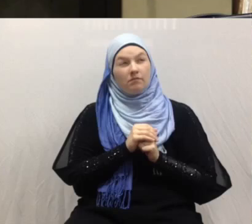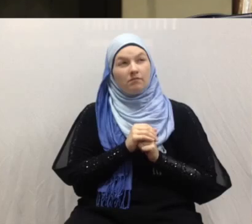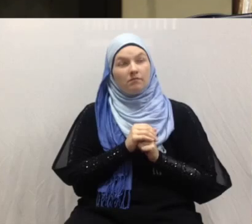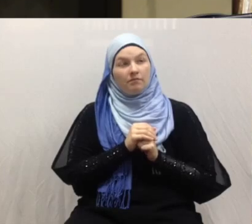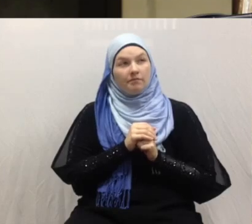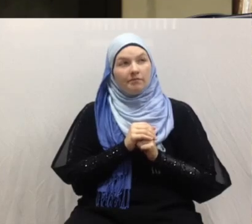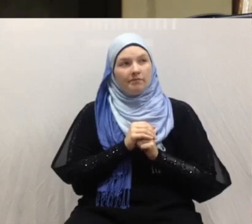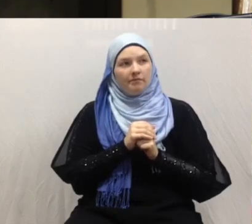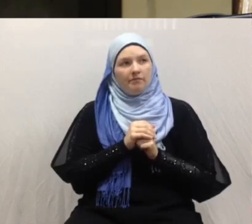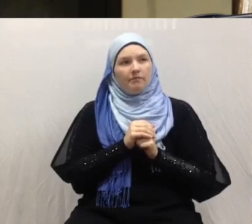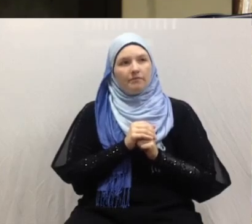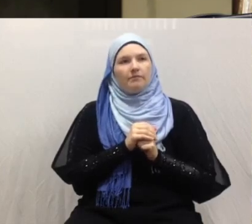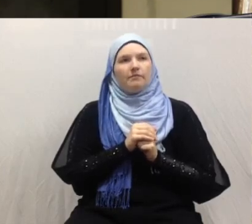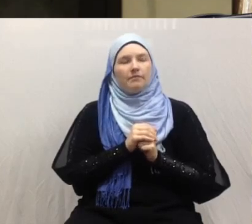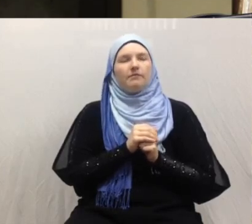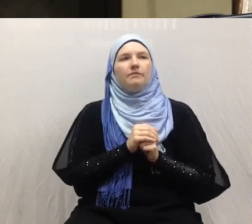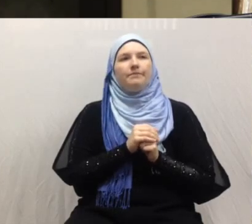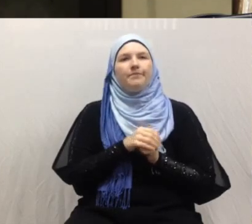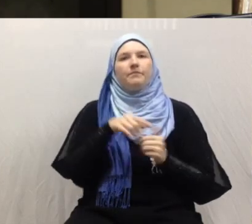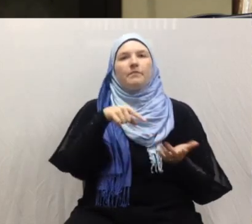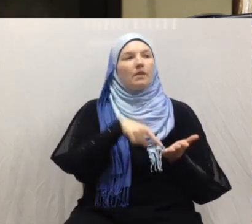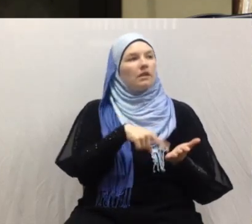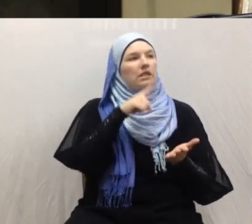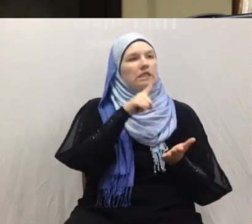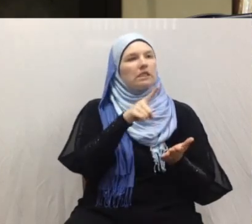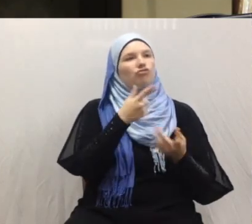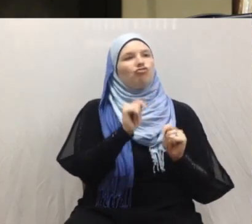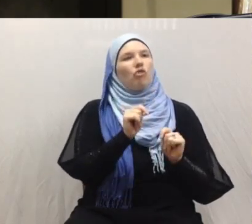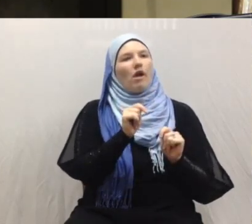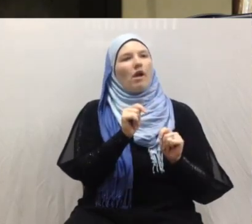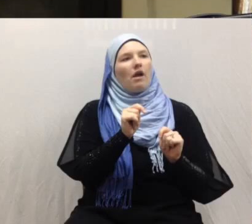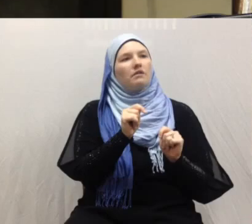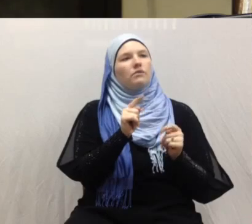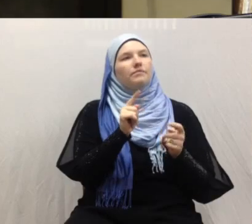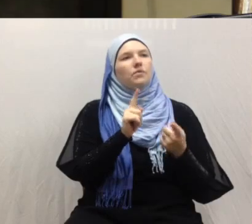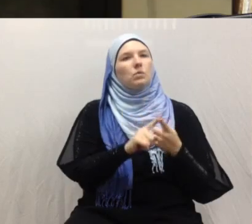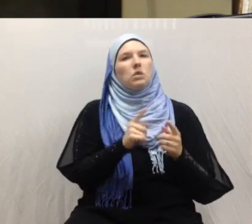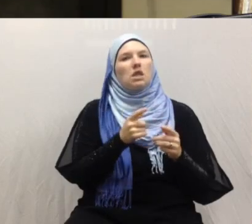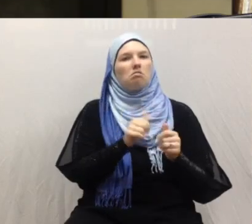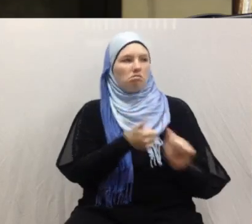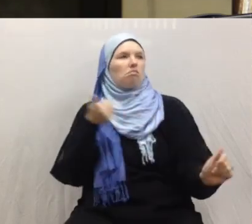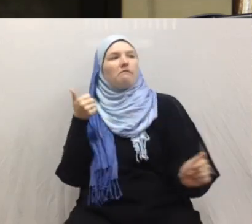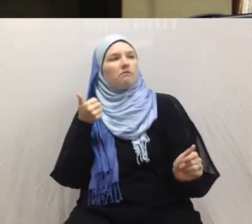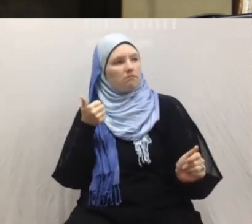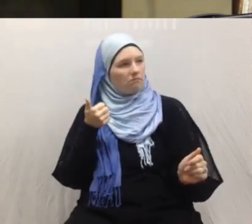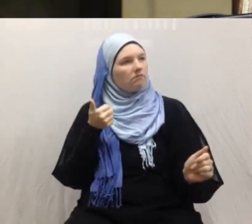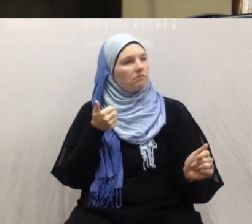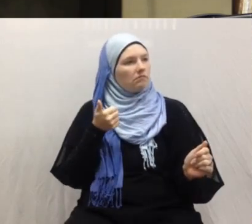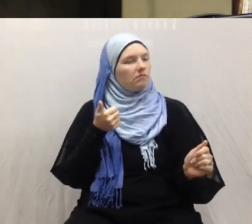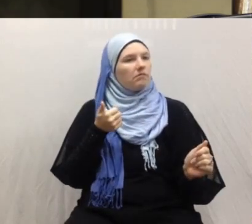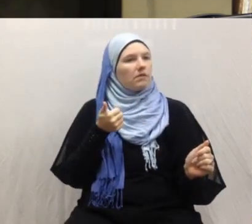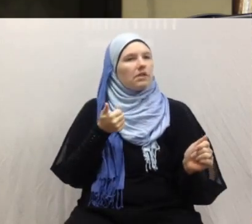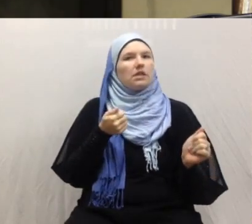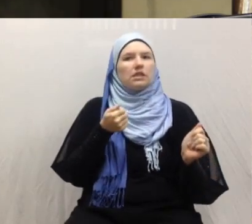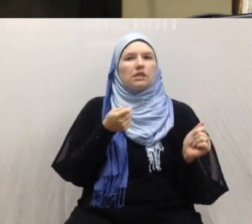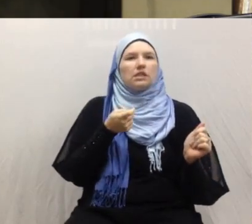بِهِ عَدُوَ اللَّهِ وَعَدُوَكُمْ. This is a deterrent disciplinary measure to let and put